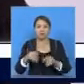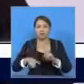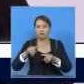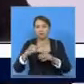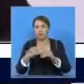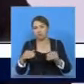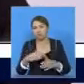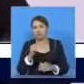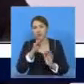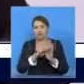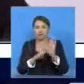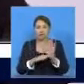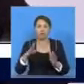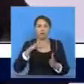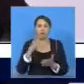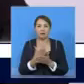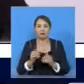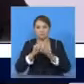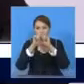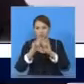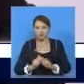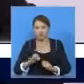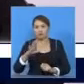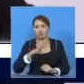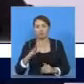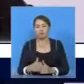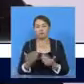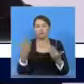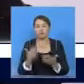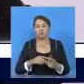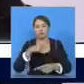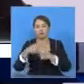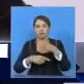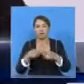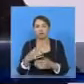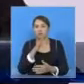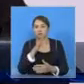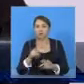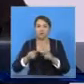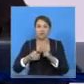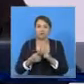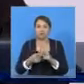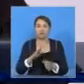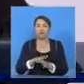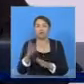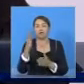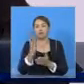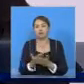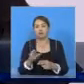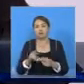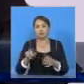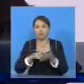жерге тағзым жобасы аясында сыйға тартты. Бұл болашақта енді заманауи технологиямен жабдықталған